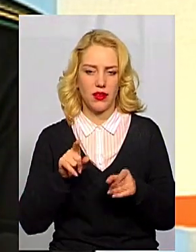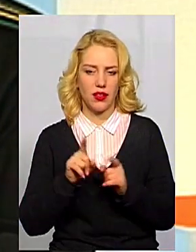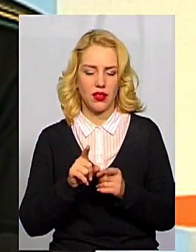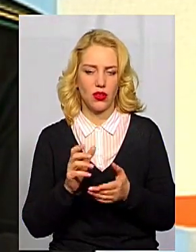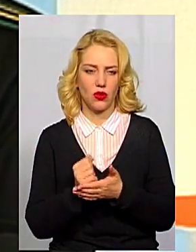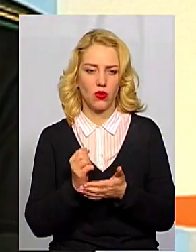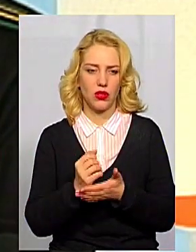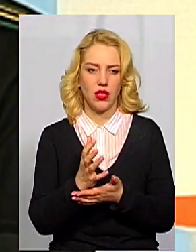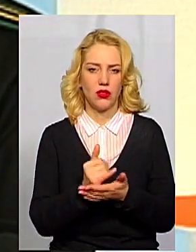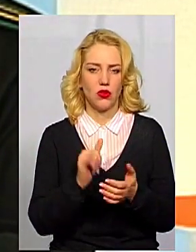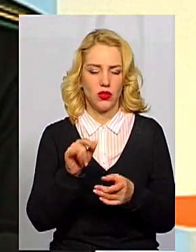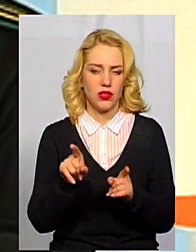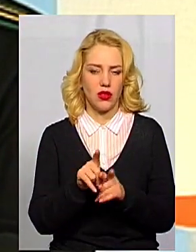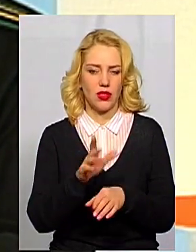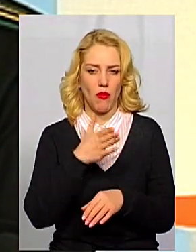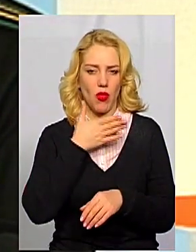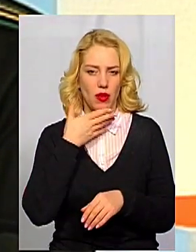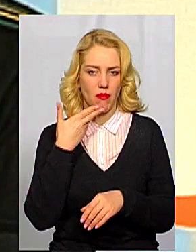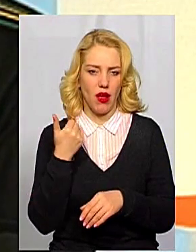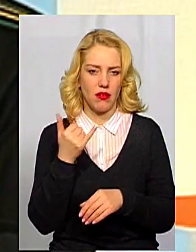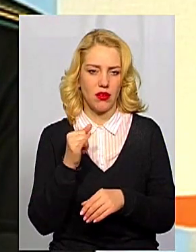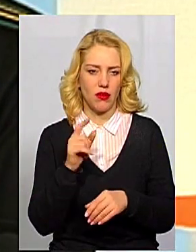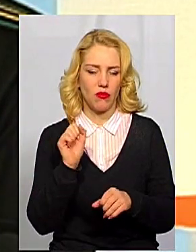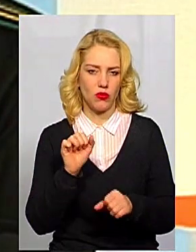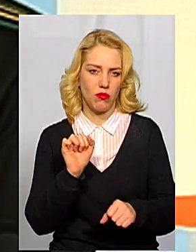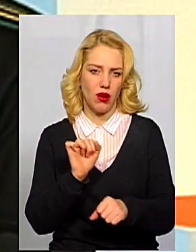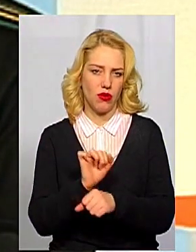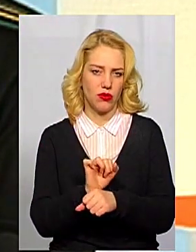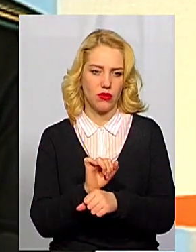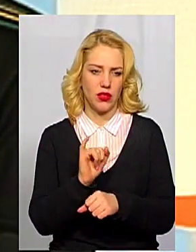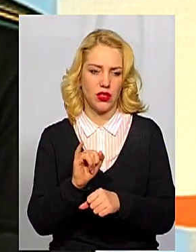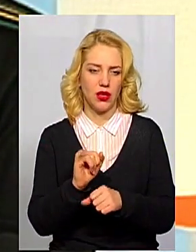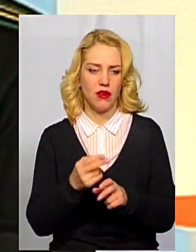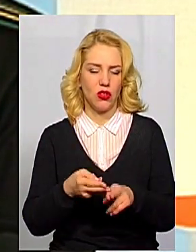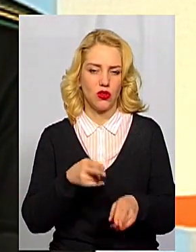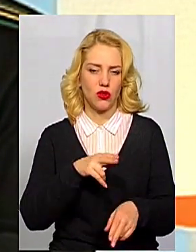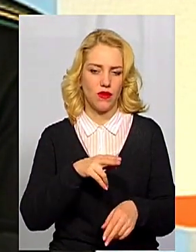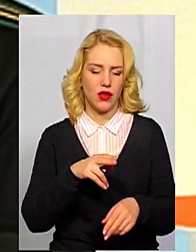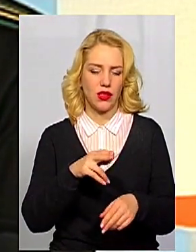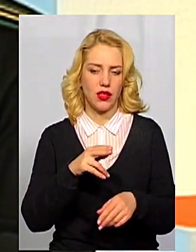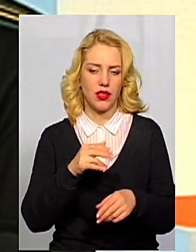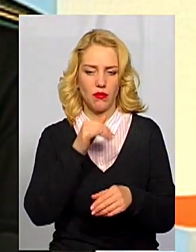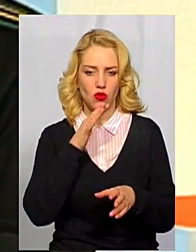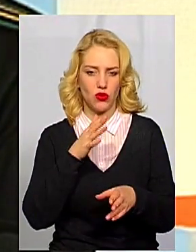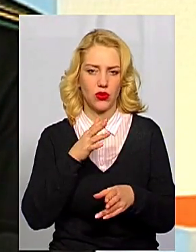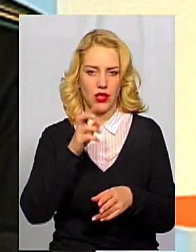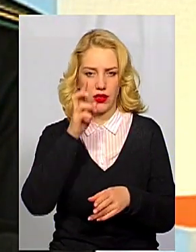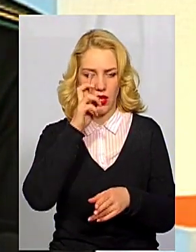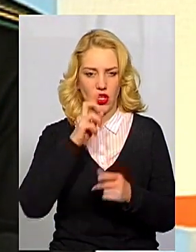значить, там, ресурсів в них так само немає, які можливо реалізувати і відшкодувати збитки державі. Тому з року в рік